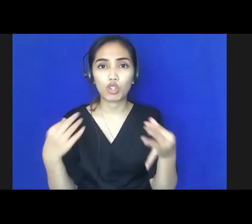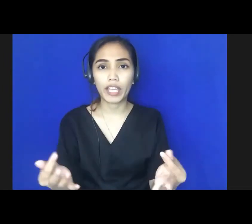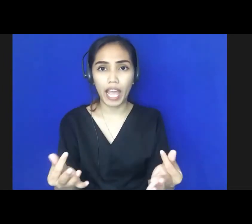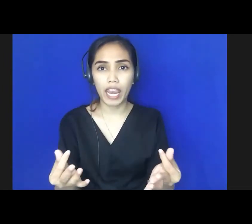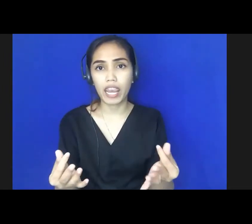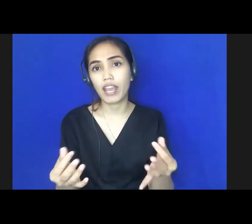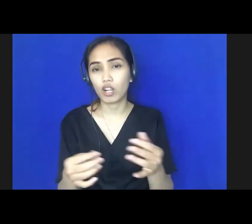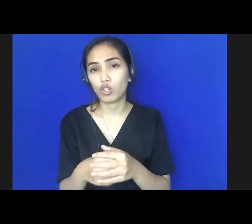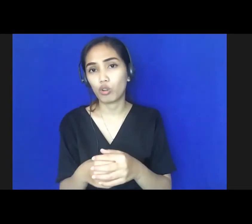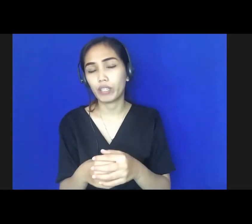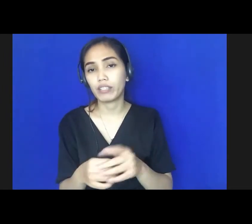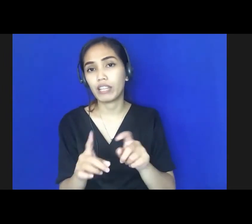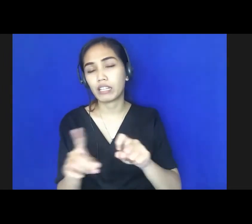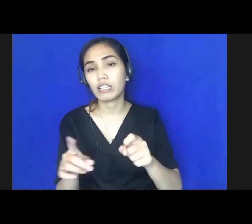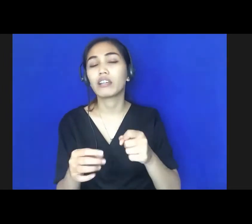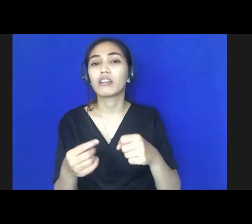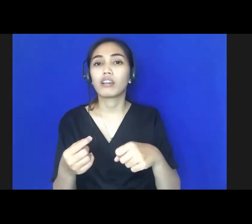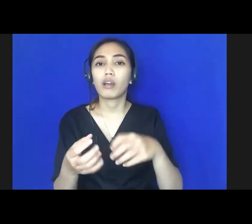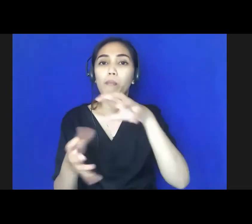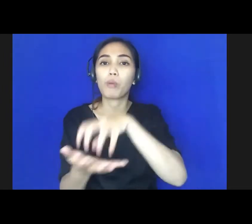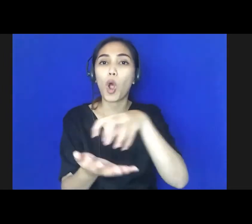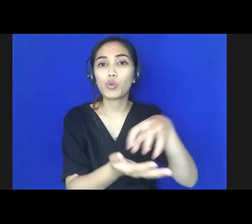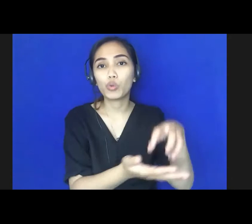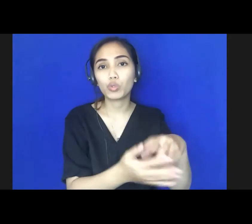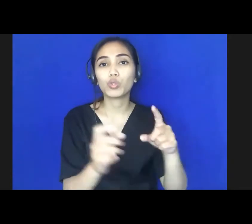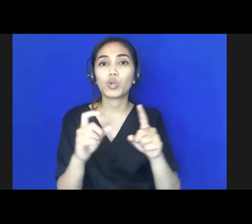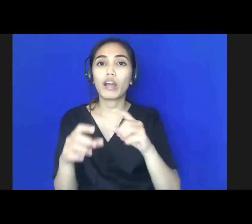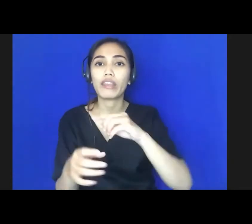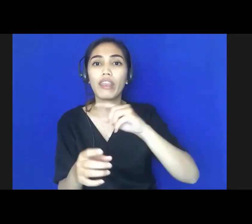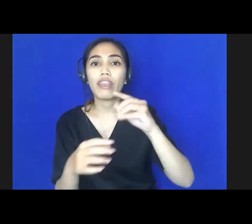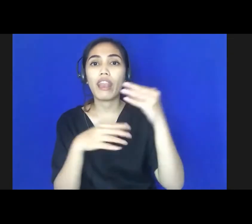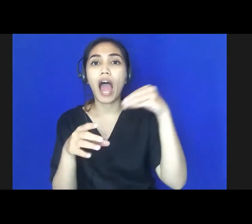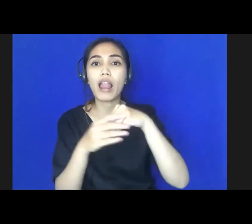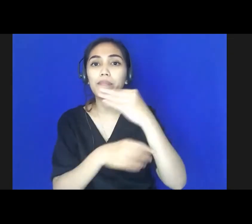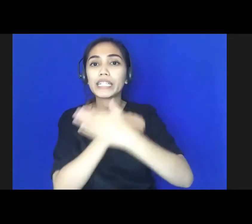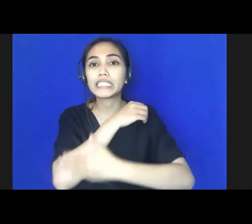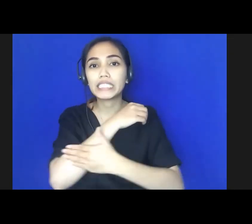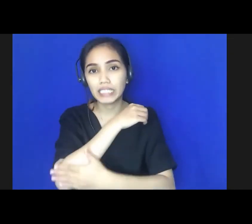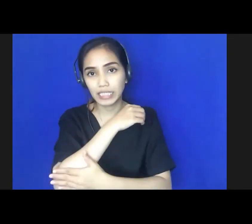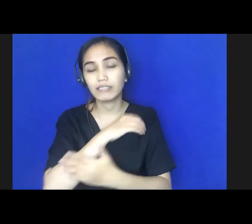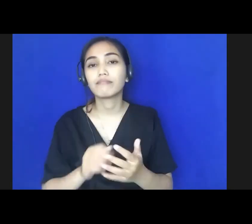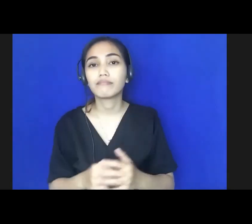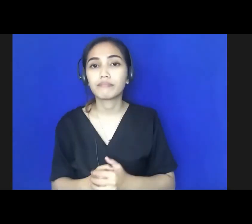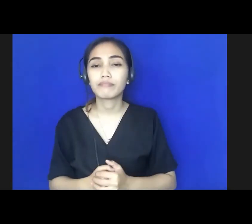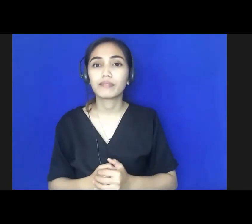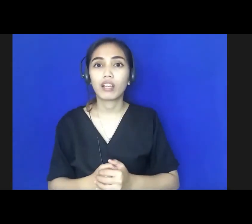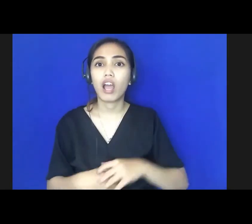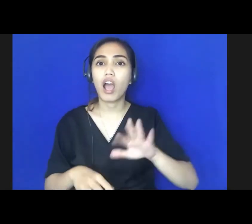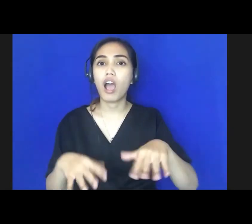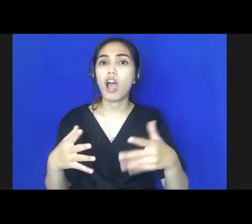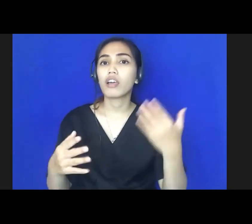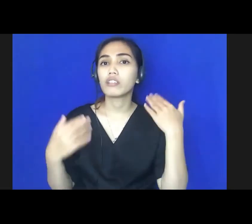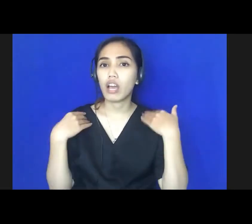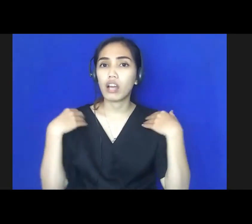produk domestik bruto. Dan selain itu juga ketika dewasa, anak yang mengalami kondisi stunting pun